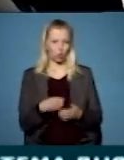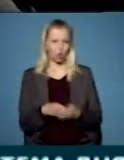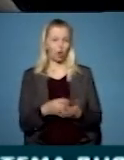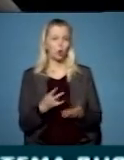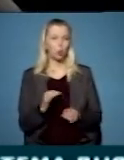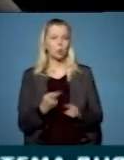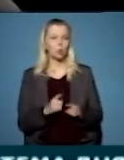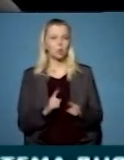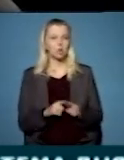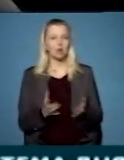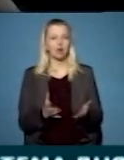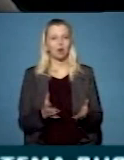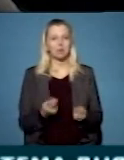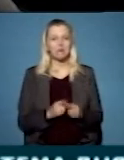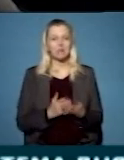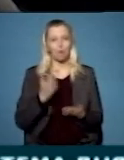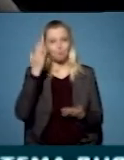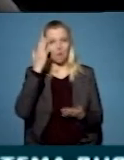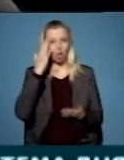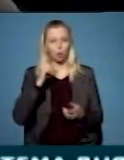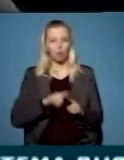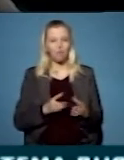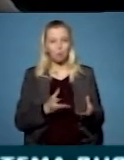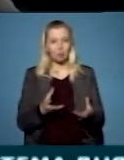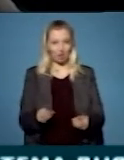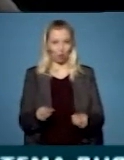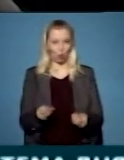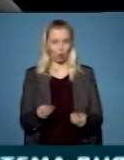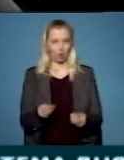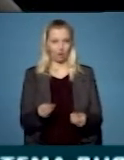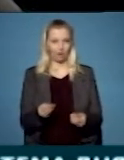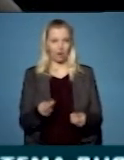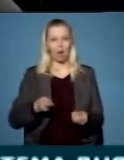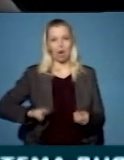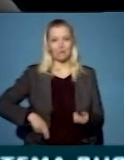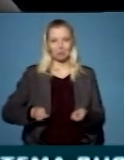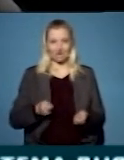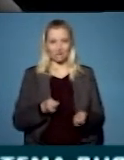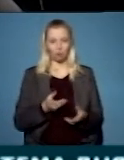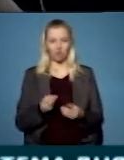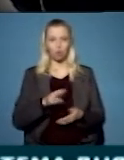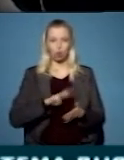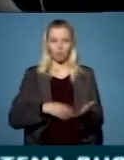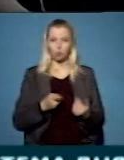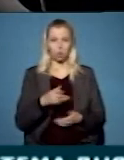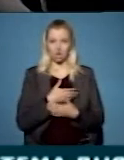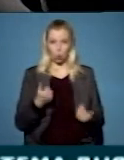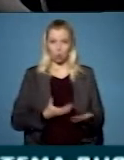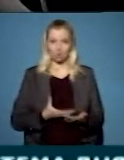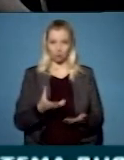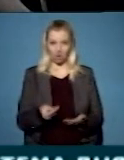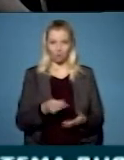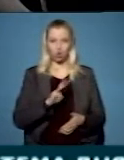як супутній, це є метод, скажімо так, впливу, тобто адміністративного впливу, штраф, якщо ти не хочеш